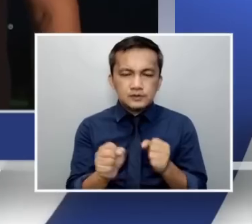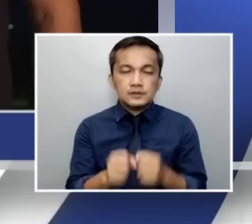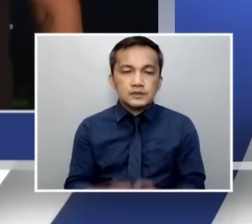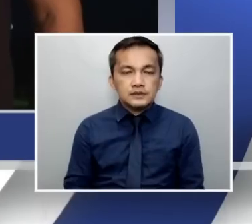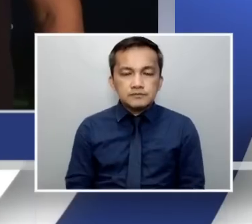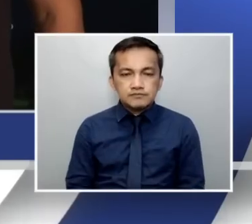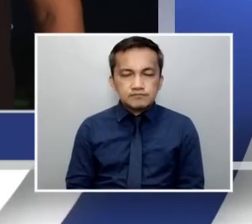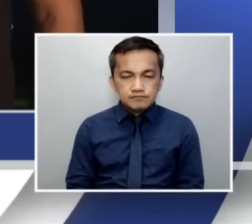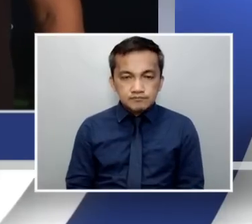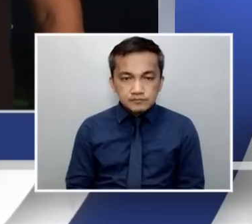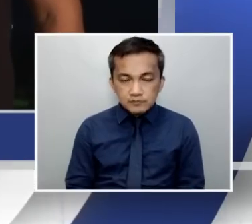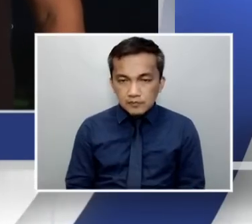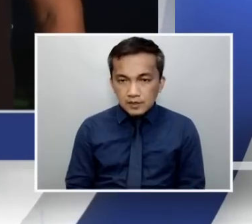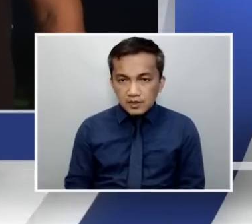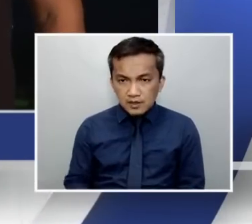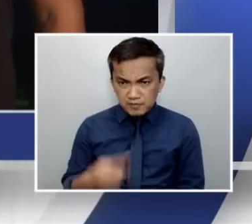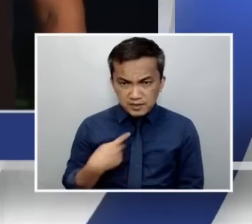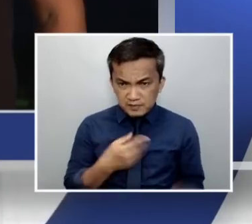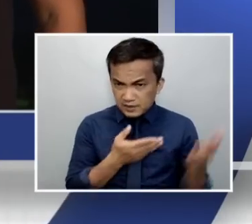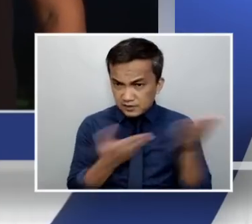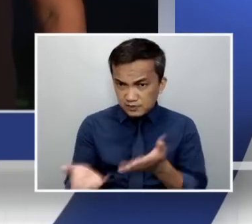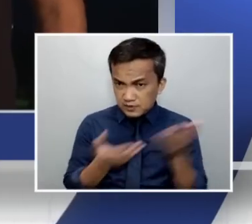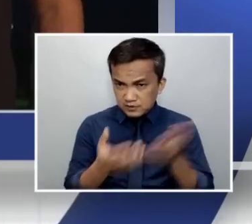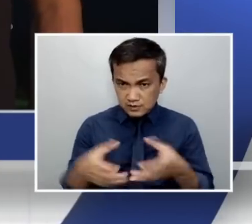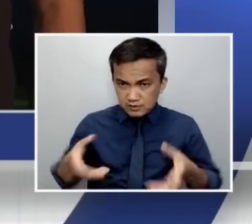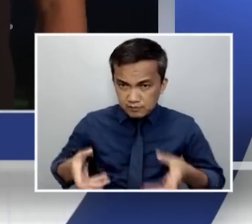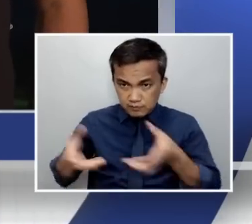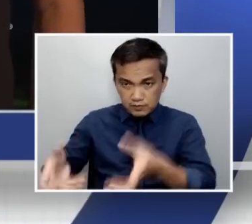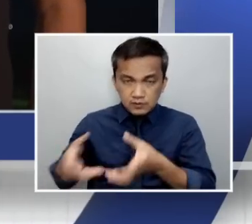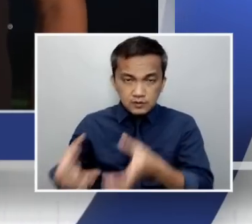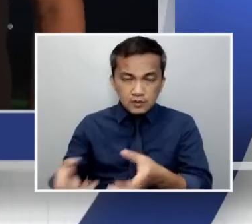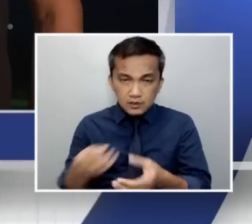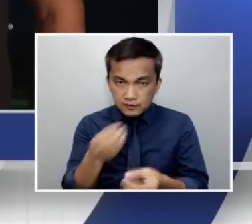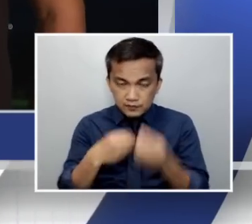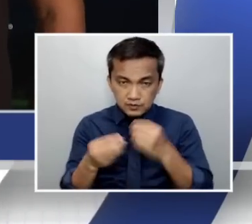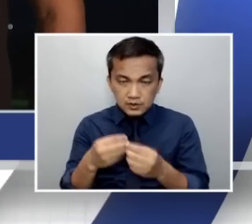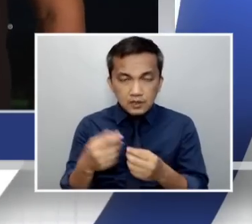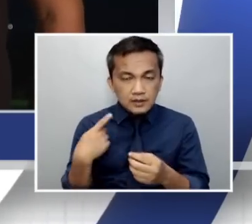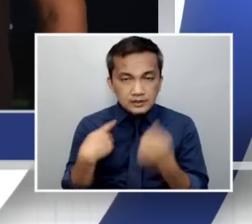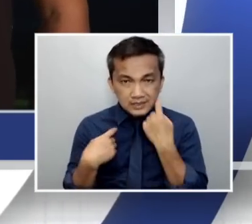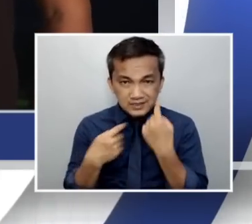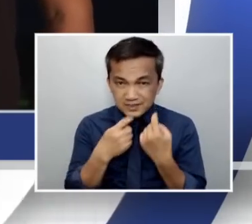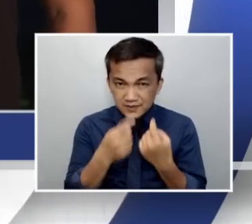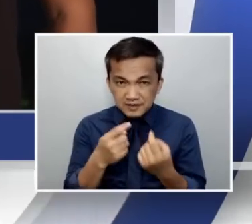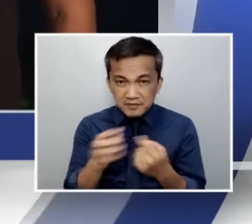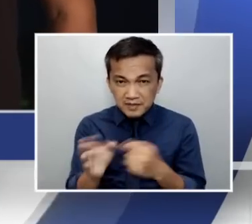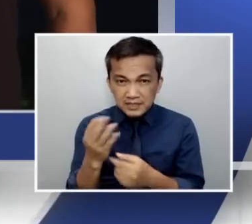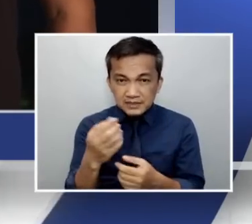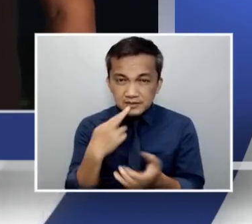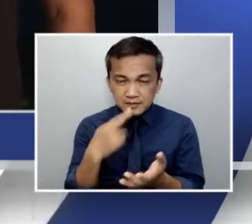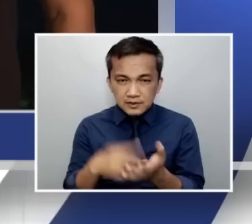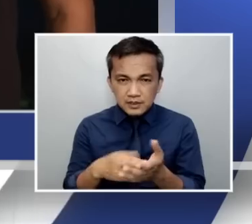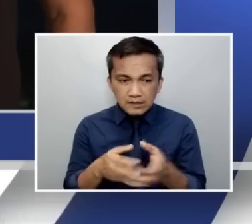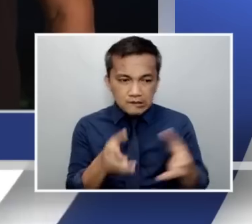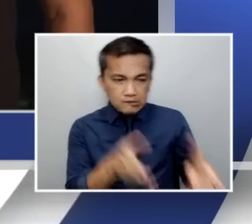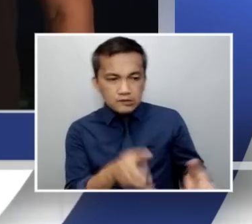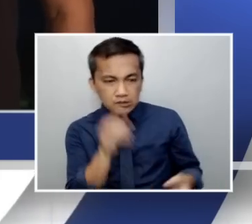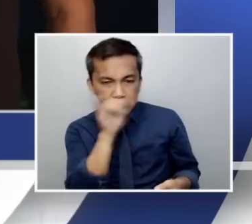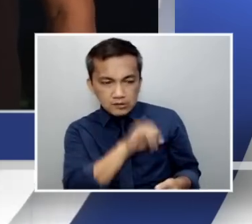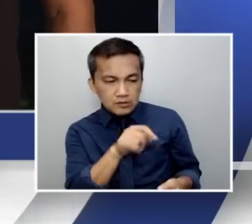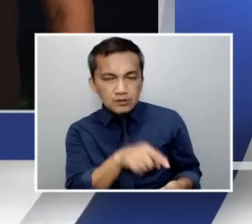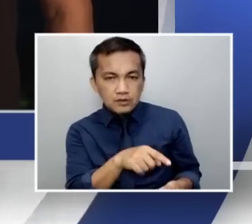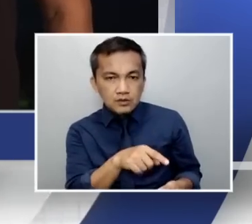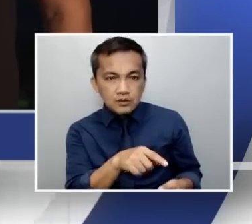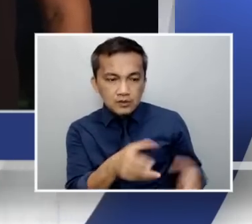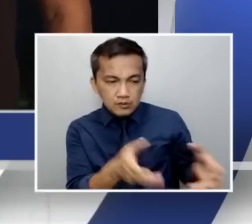na bang dumarating na mga food pack? Dahil may nabanggit ka kaninang umaga din sa report mo na meron mga nakatambak na